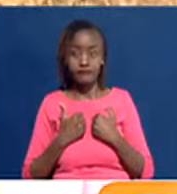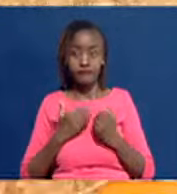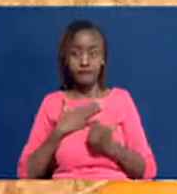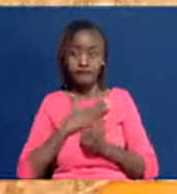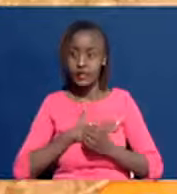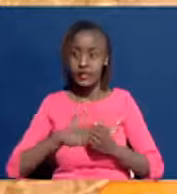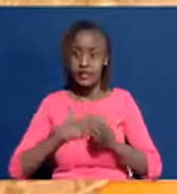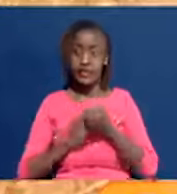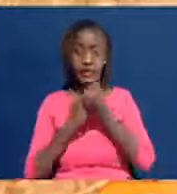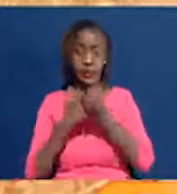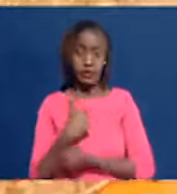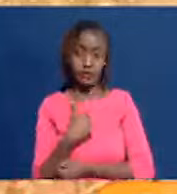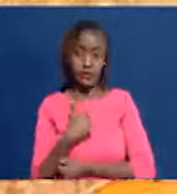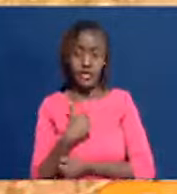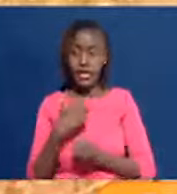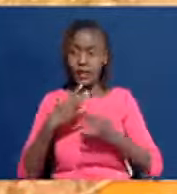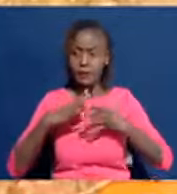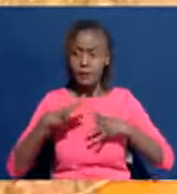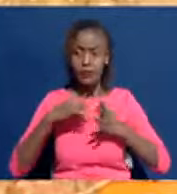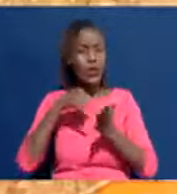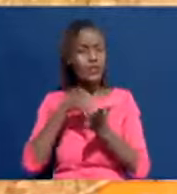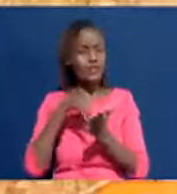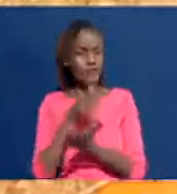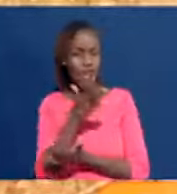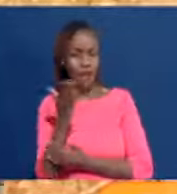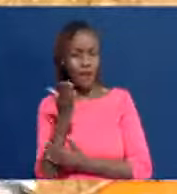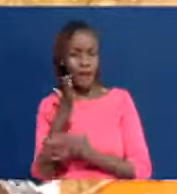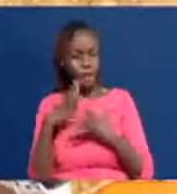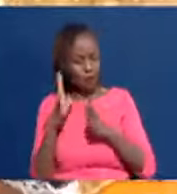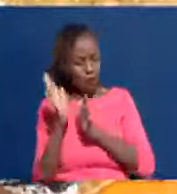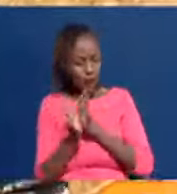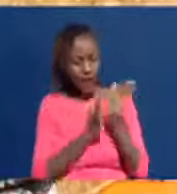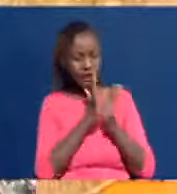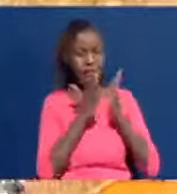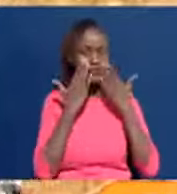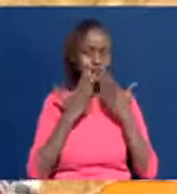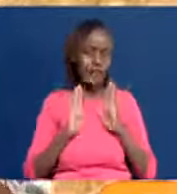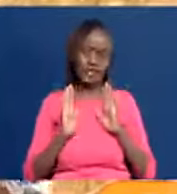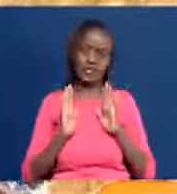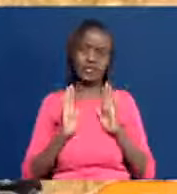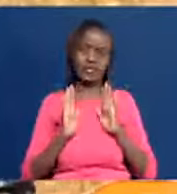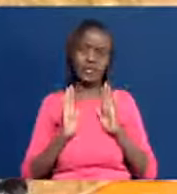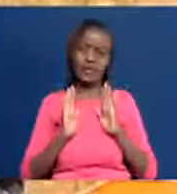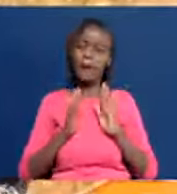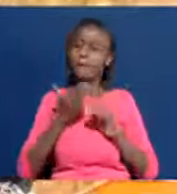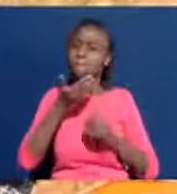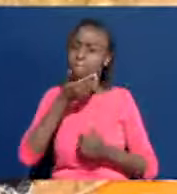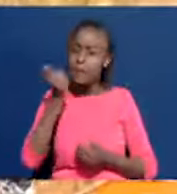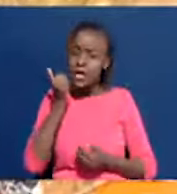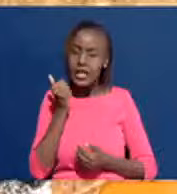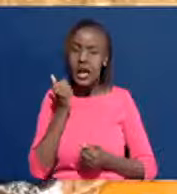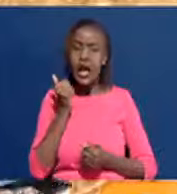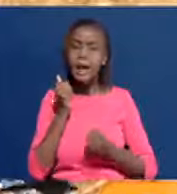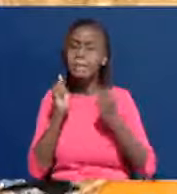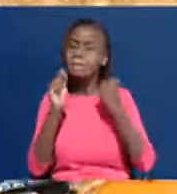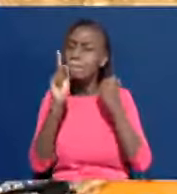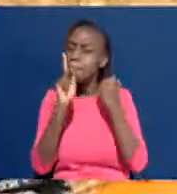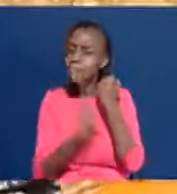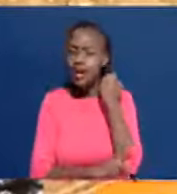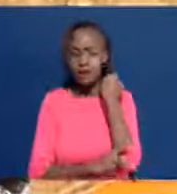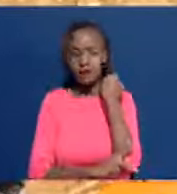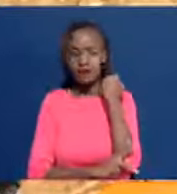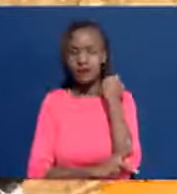munisaidie. Those perpetrators, the planners and the executors to be brought on the board na